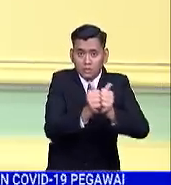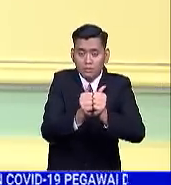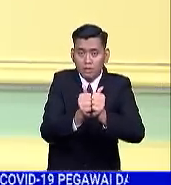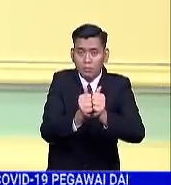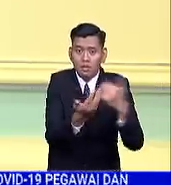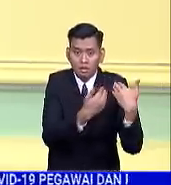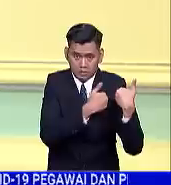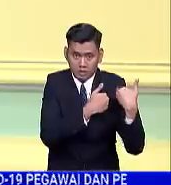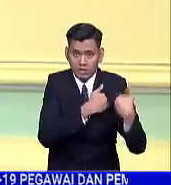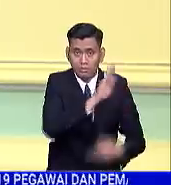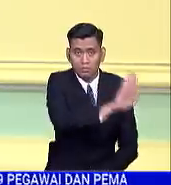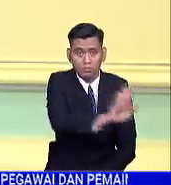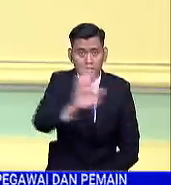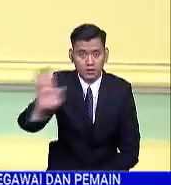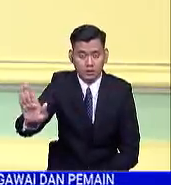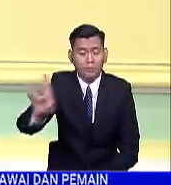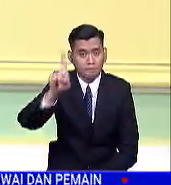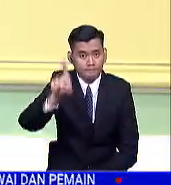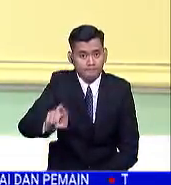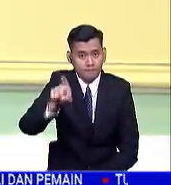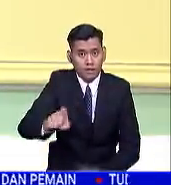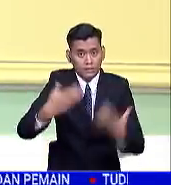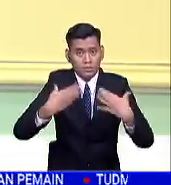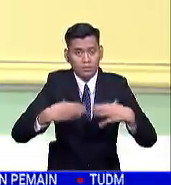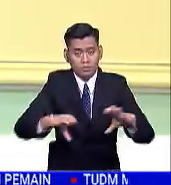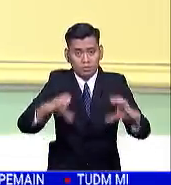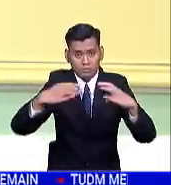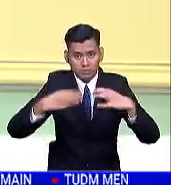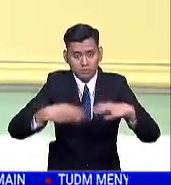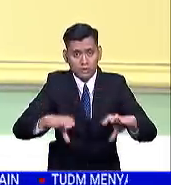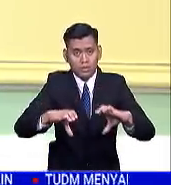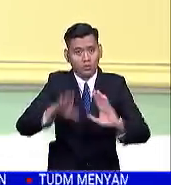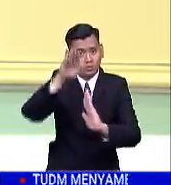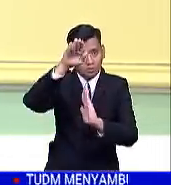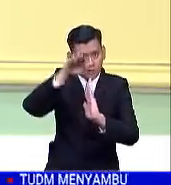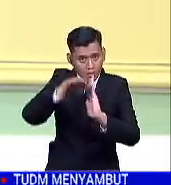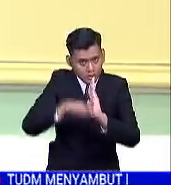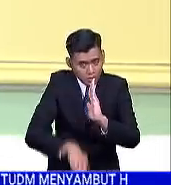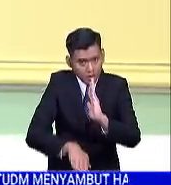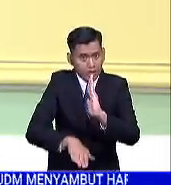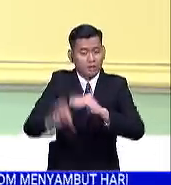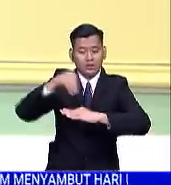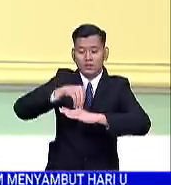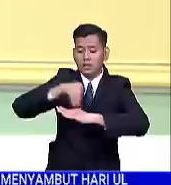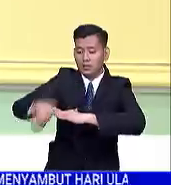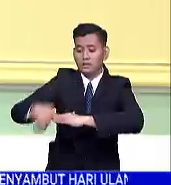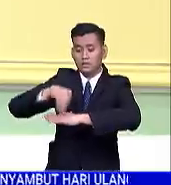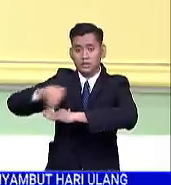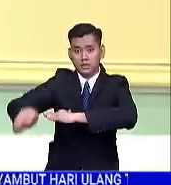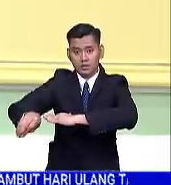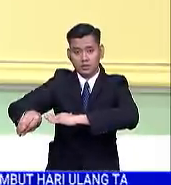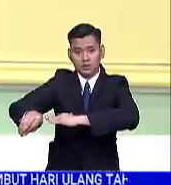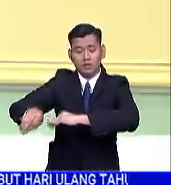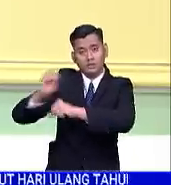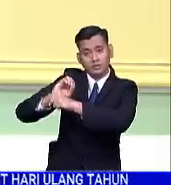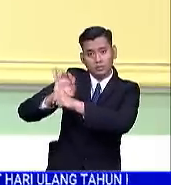peranan masing-masing untuk melandaikan lengkuk jangkitan wabak ini. Oleh itu,